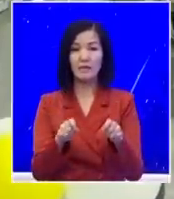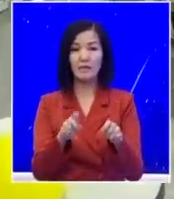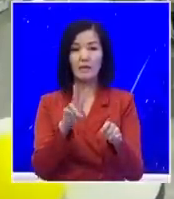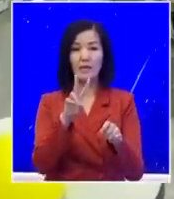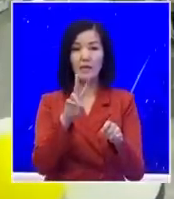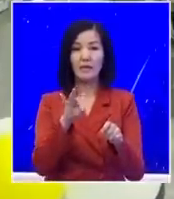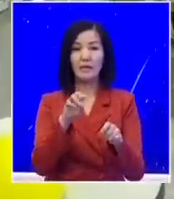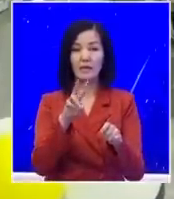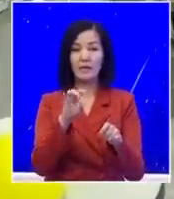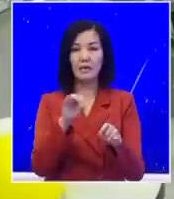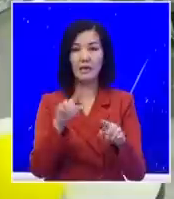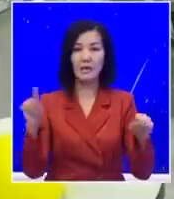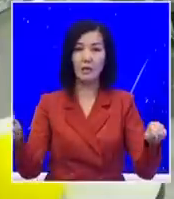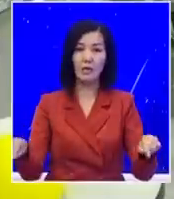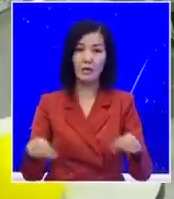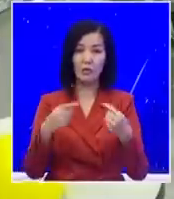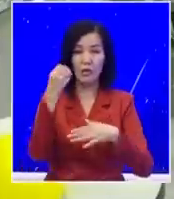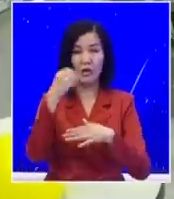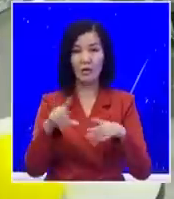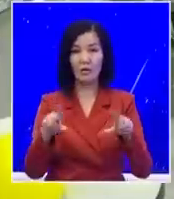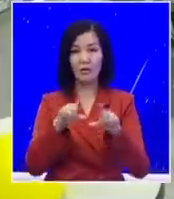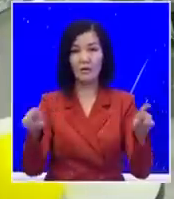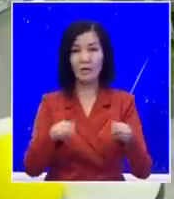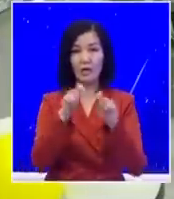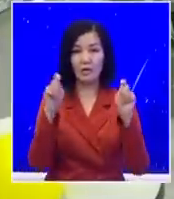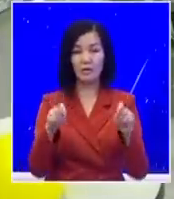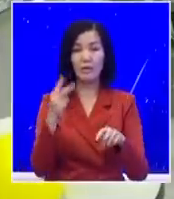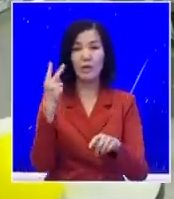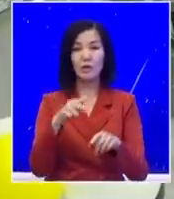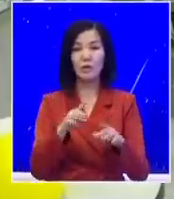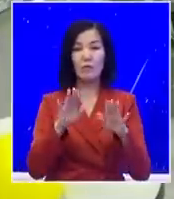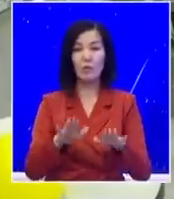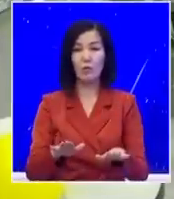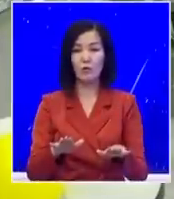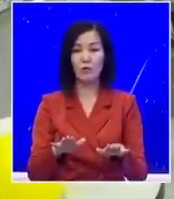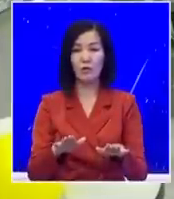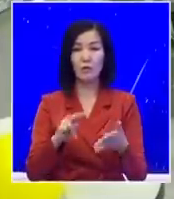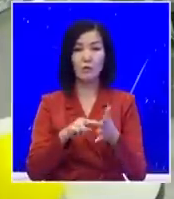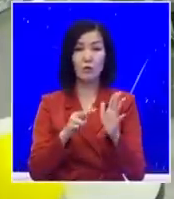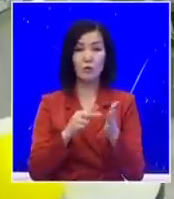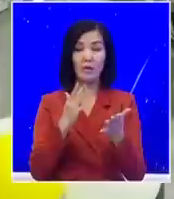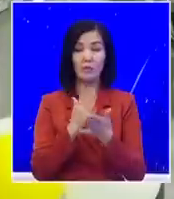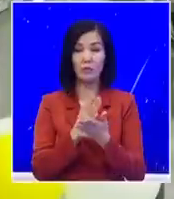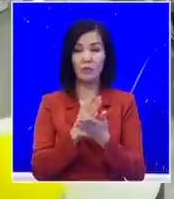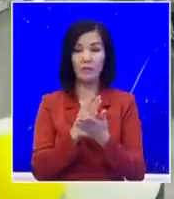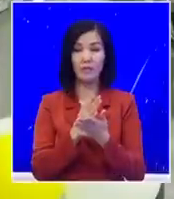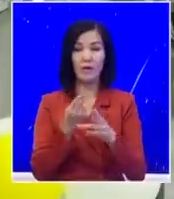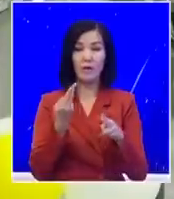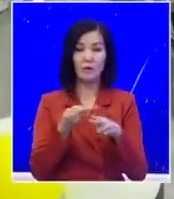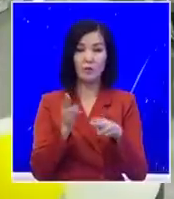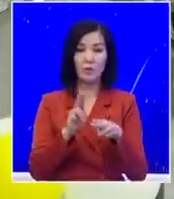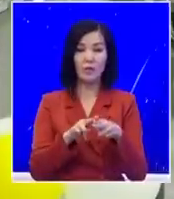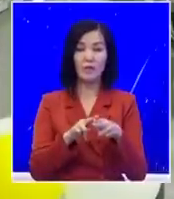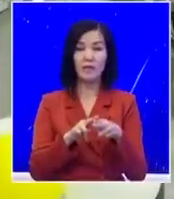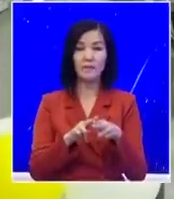нейроинсульт орталығы, реабилитация орталығын ашайық деп жүрміз. 20 төсектік деп жоспарлап жүрміз. Сондықтан